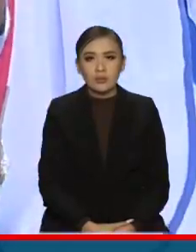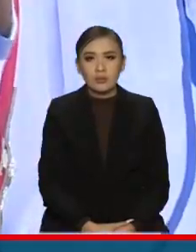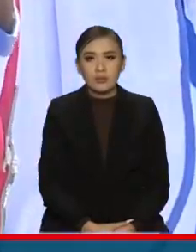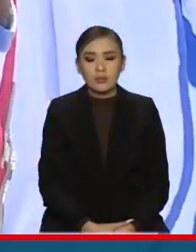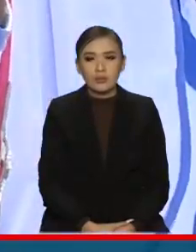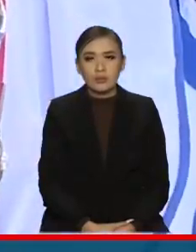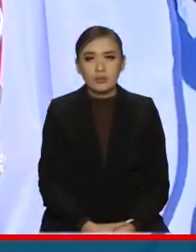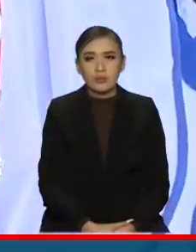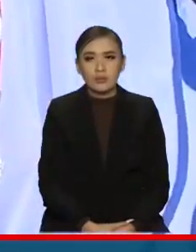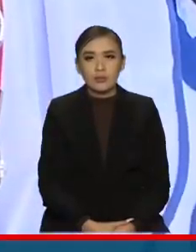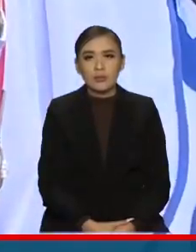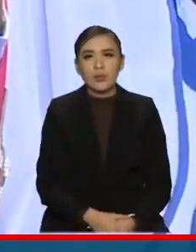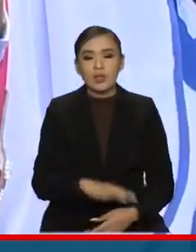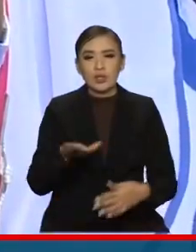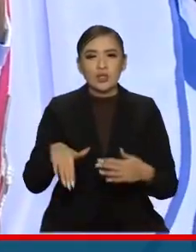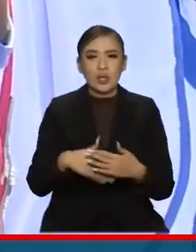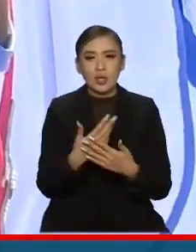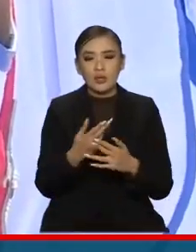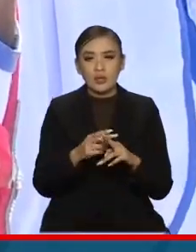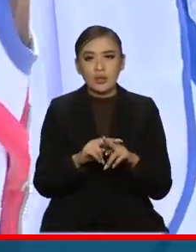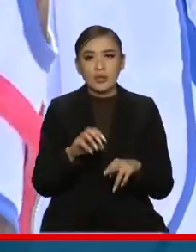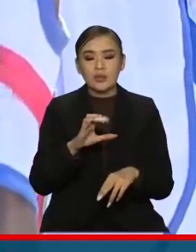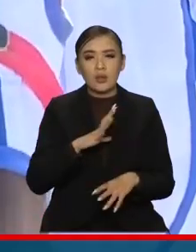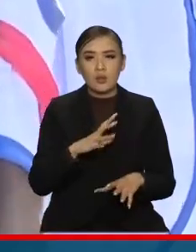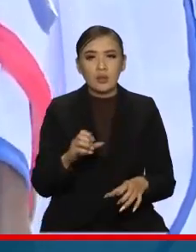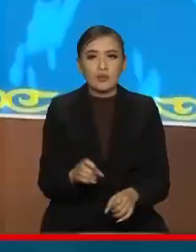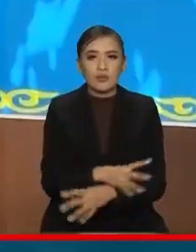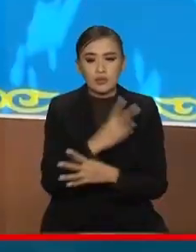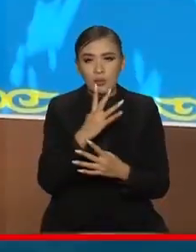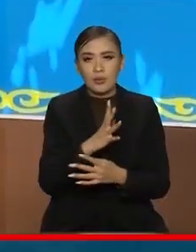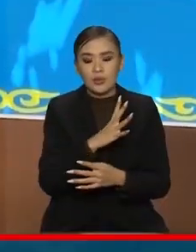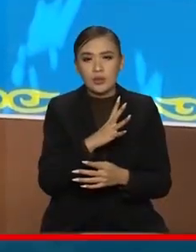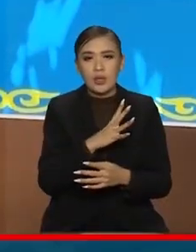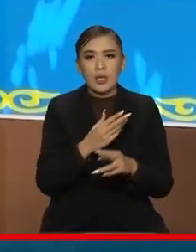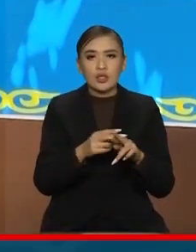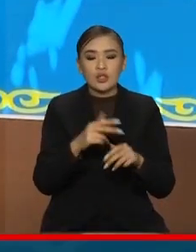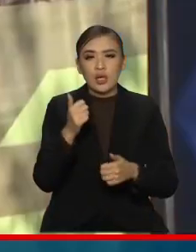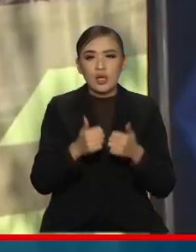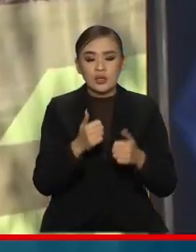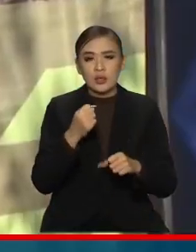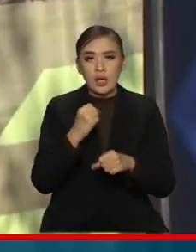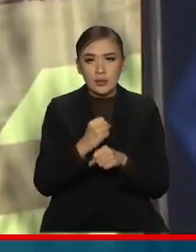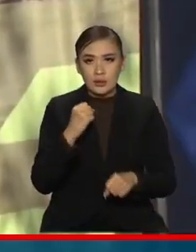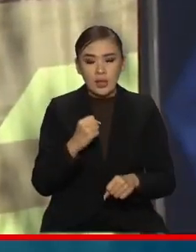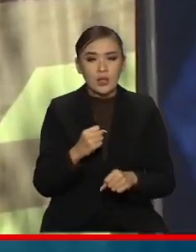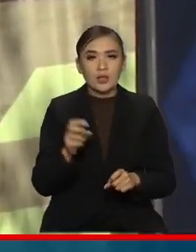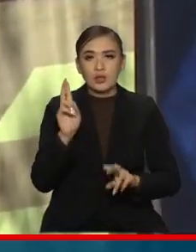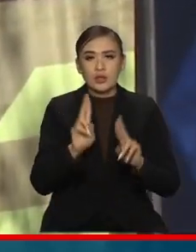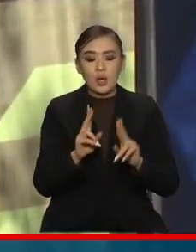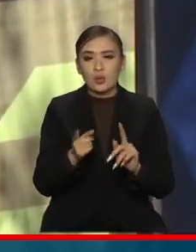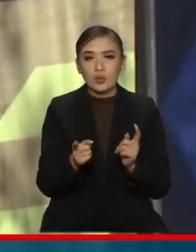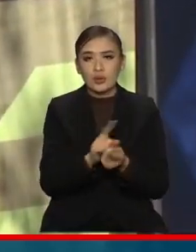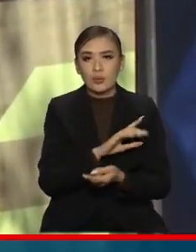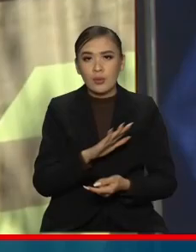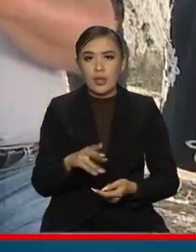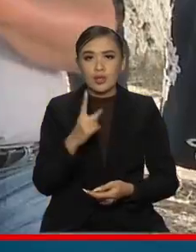қалғандары жаңадан әкелген аттар бәрі өзіміз таңдалып. Жарыс талабы қатаң, ереже өзгермеген. Биыл жол сапары